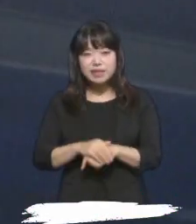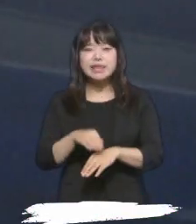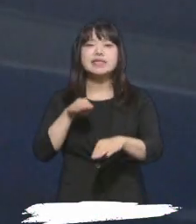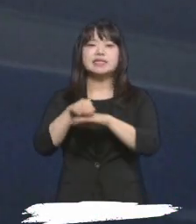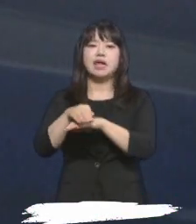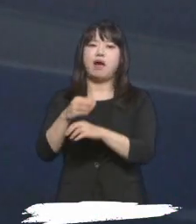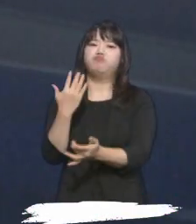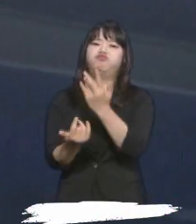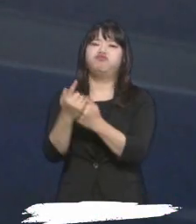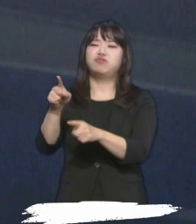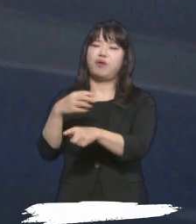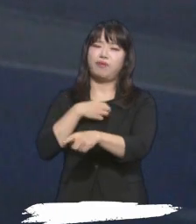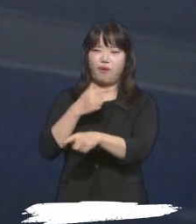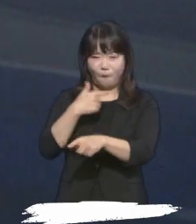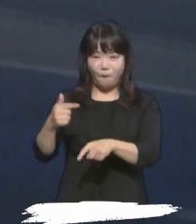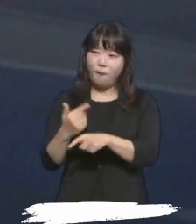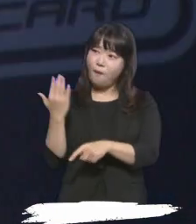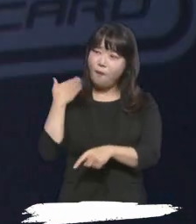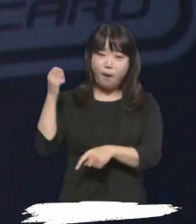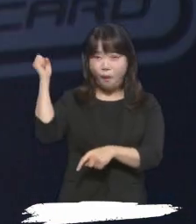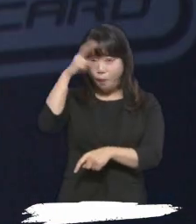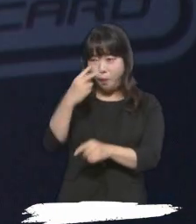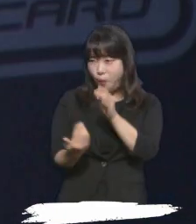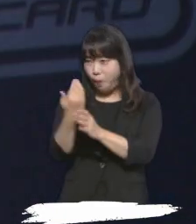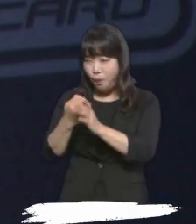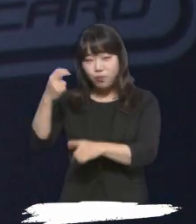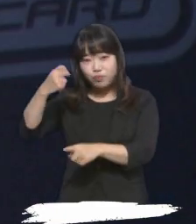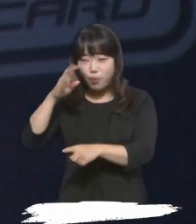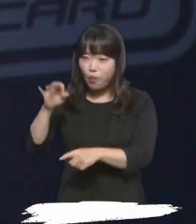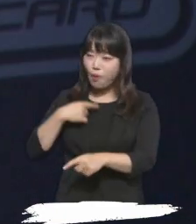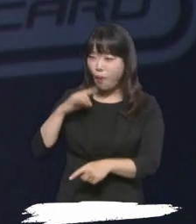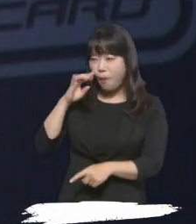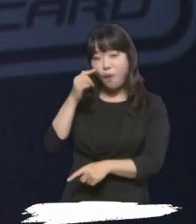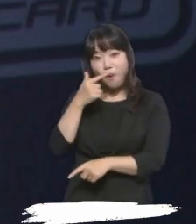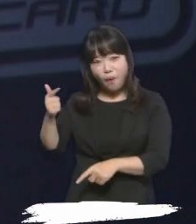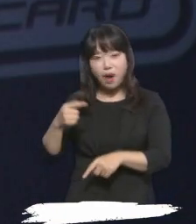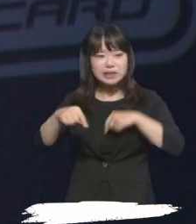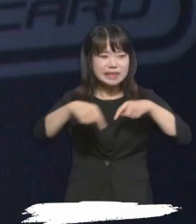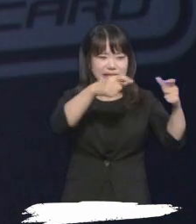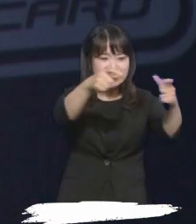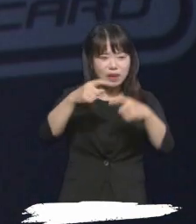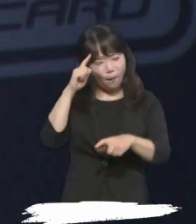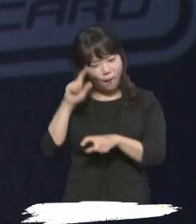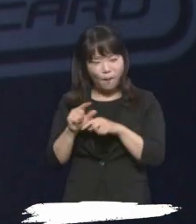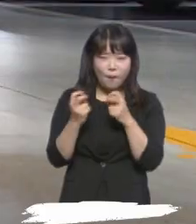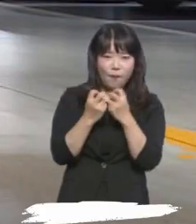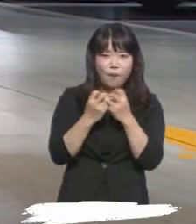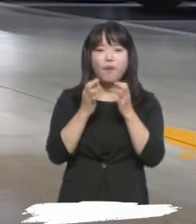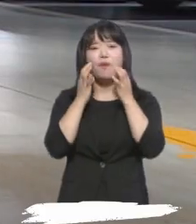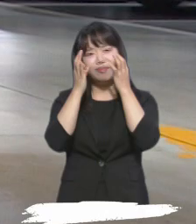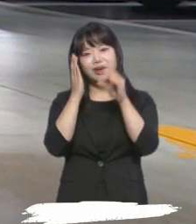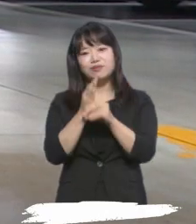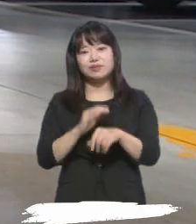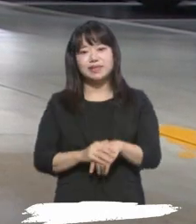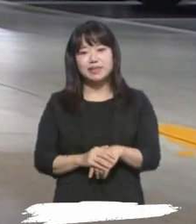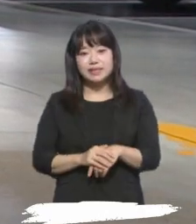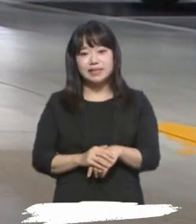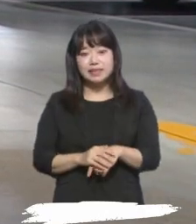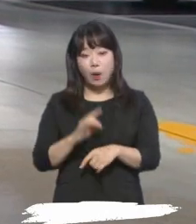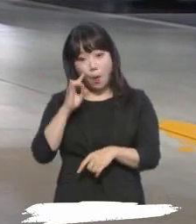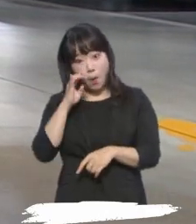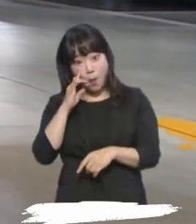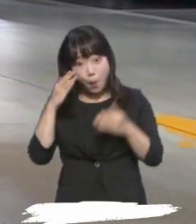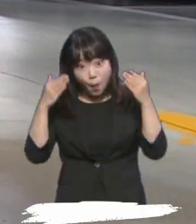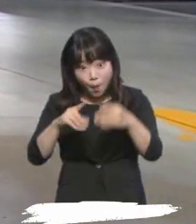차량 화재입니다. 요즘 급부상한 사회적 이슈인 만큼 자치구마다 고민도 큽니다. 그래서